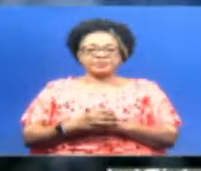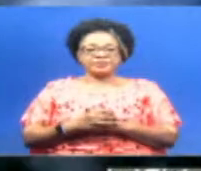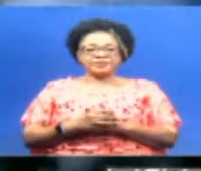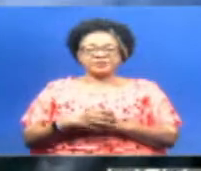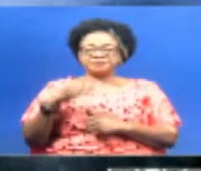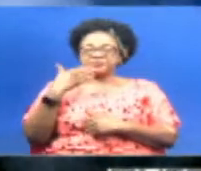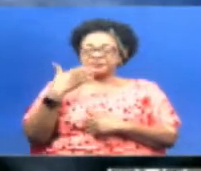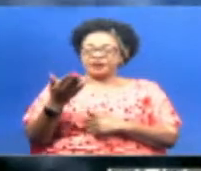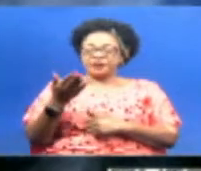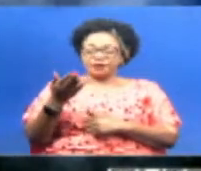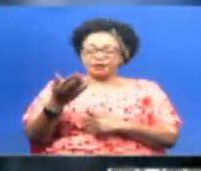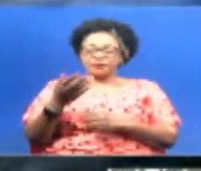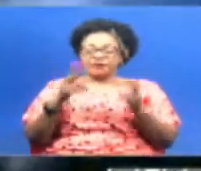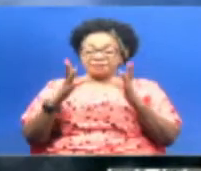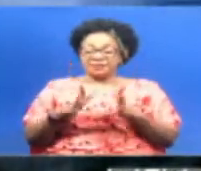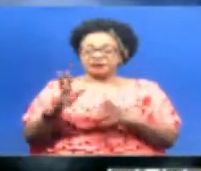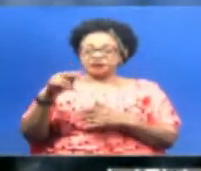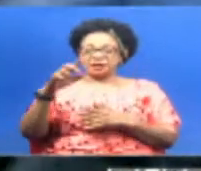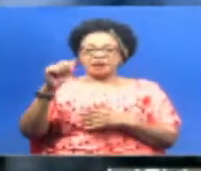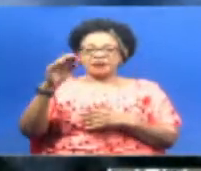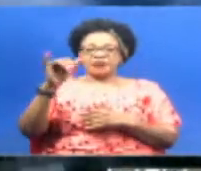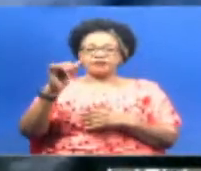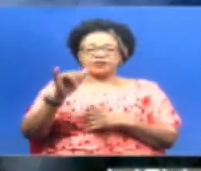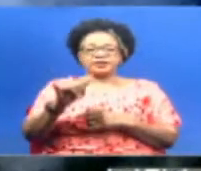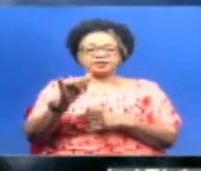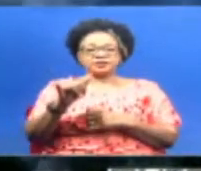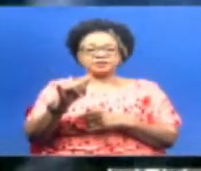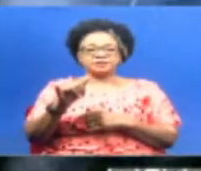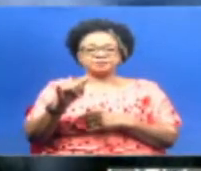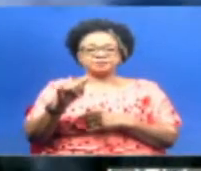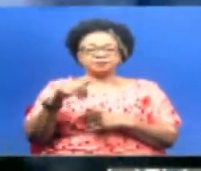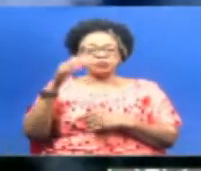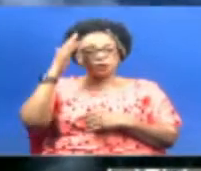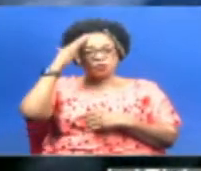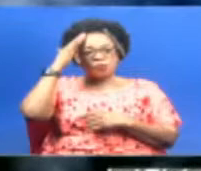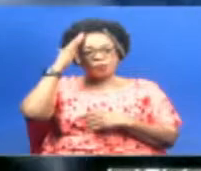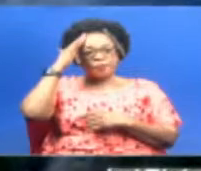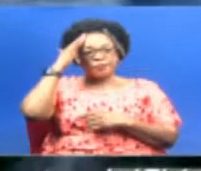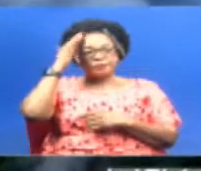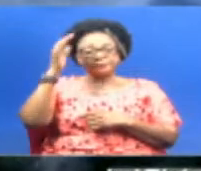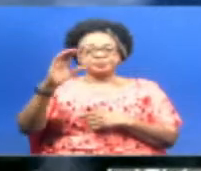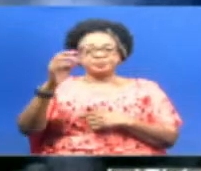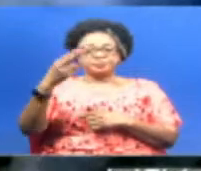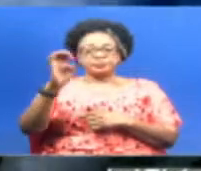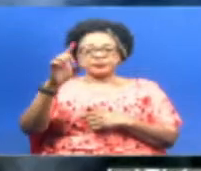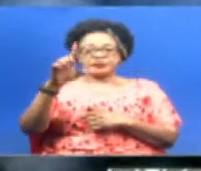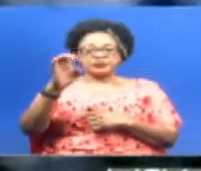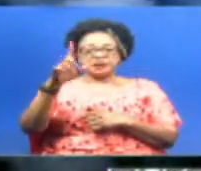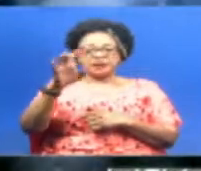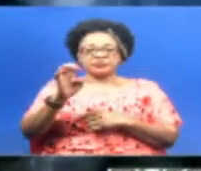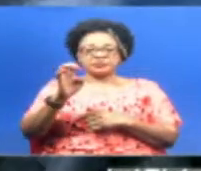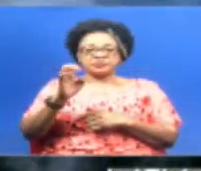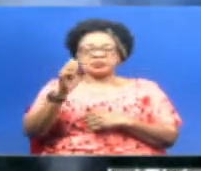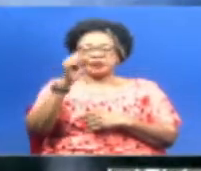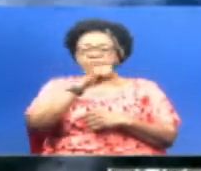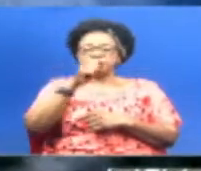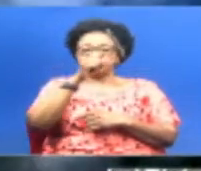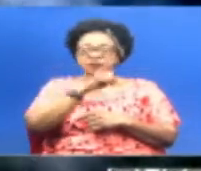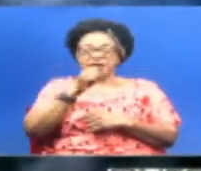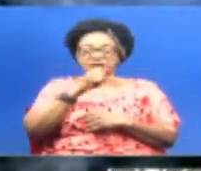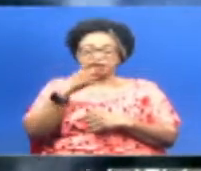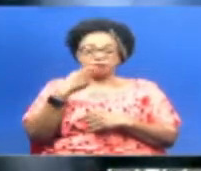Asante sana Ngana kwa hiyo taarifa. Na mtazamaji, unamfahamu marehemu Chelele, mwimbaji mashuhuri maeneo haya,